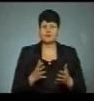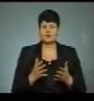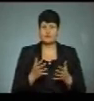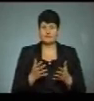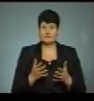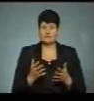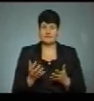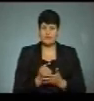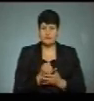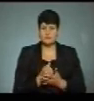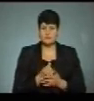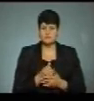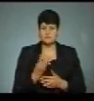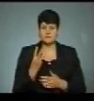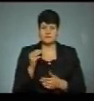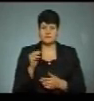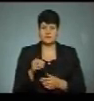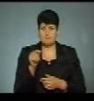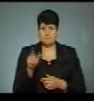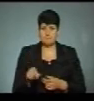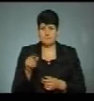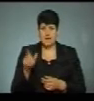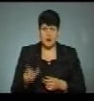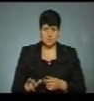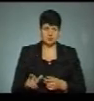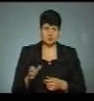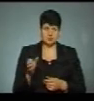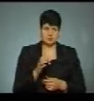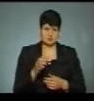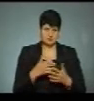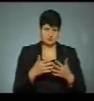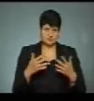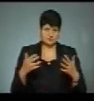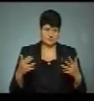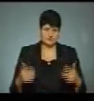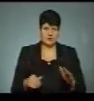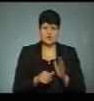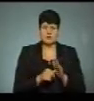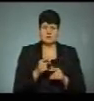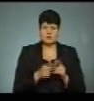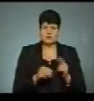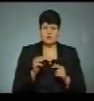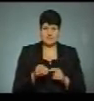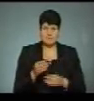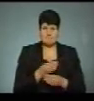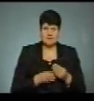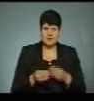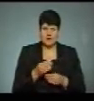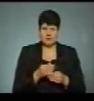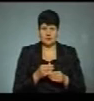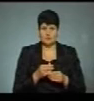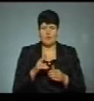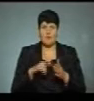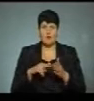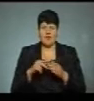вилучено понад 3 тисячі пляшок фальсифікованої алкогольної продукції, 6,5 тисяч підроблених марок акцизного